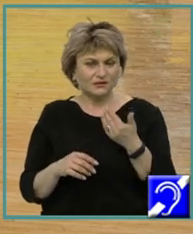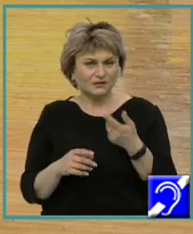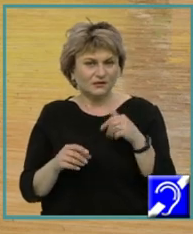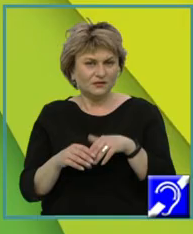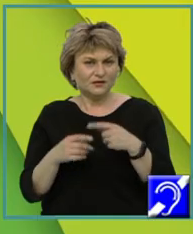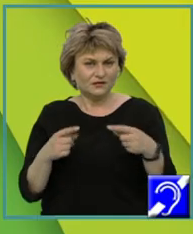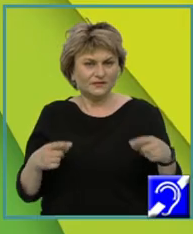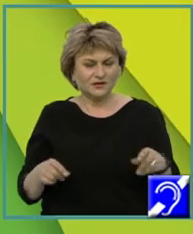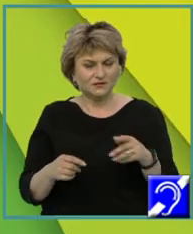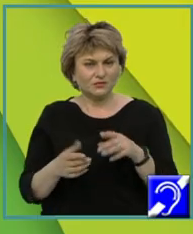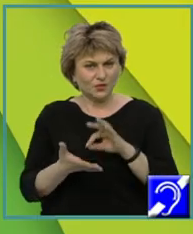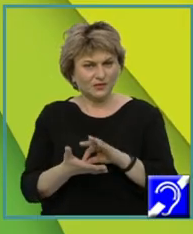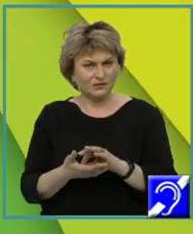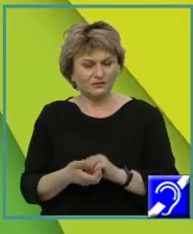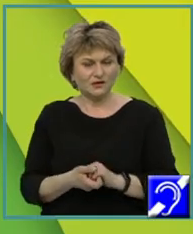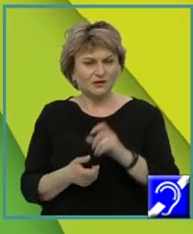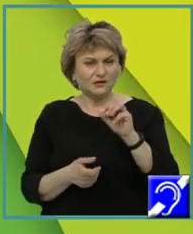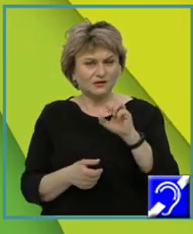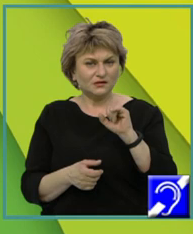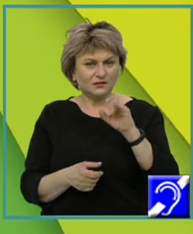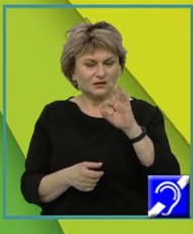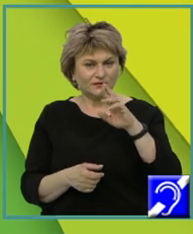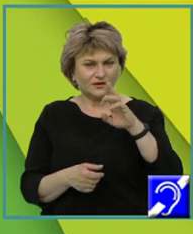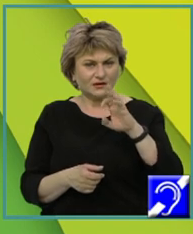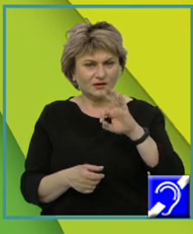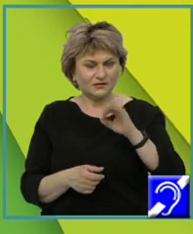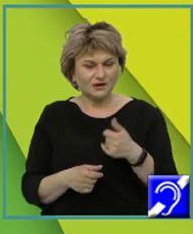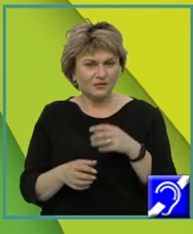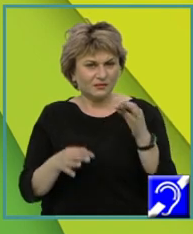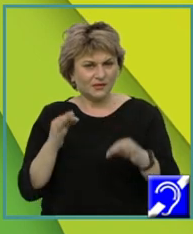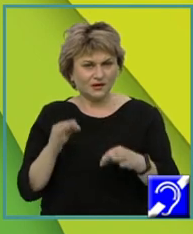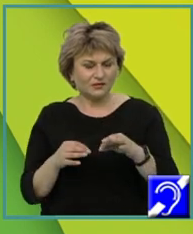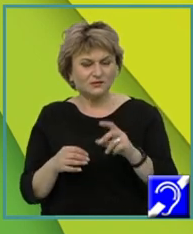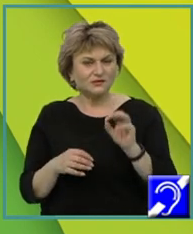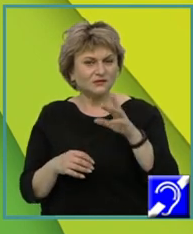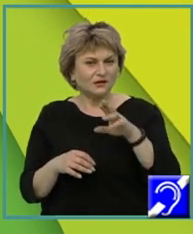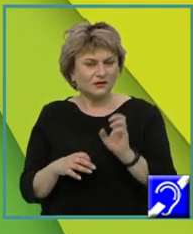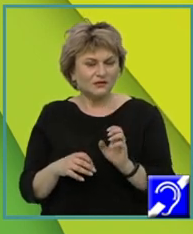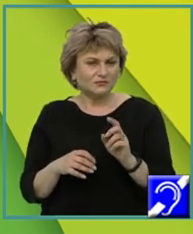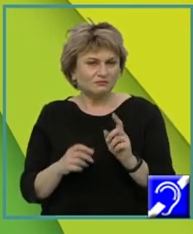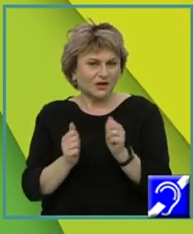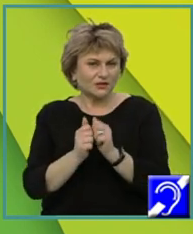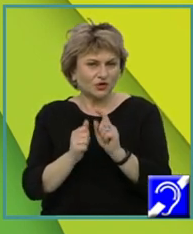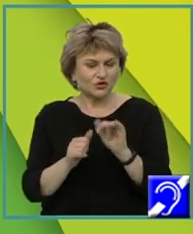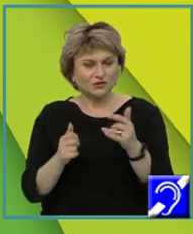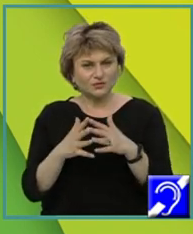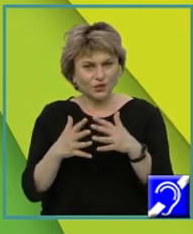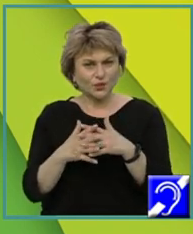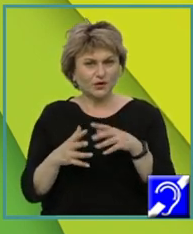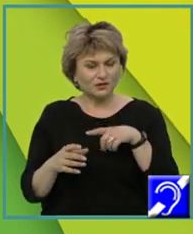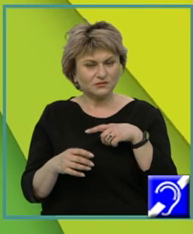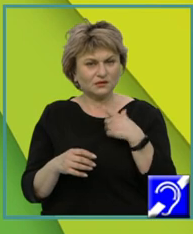momente interferența planurilor anume Trădarea matrimonială și Războiul este